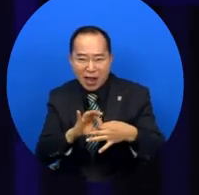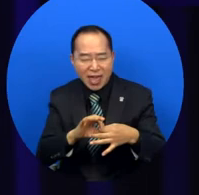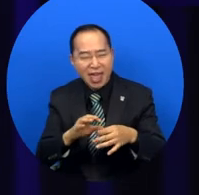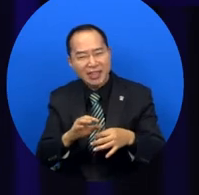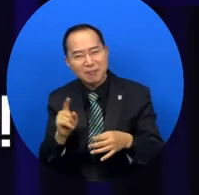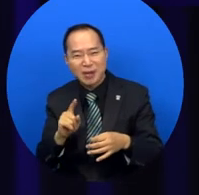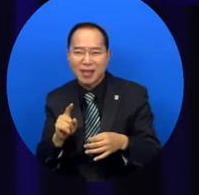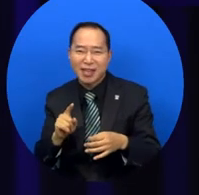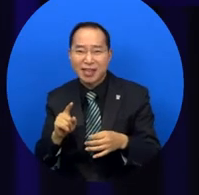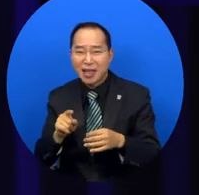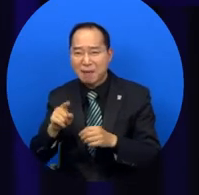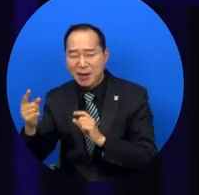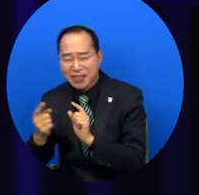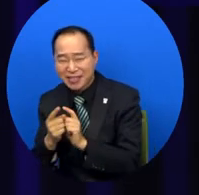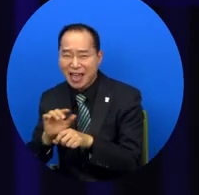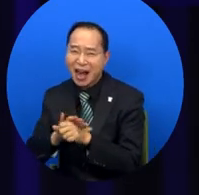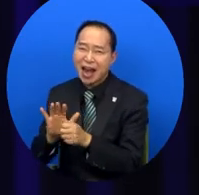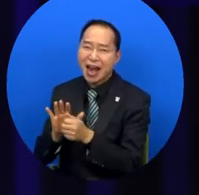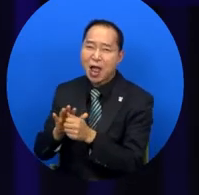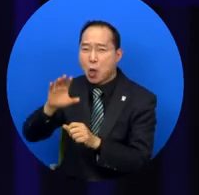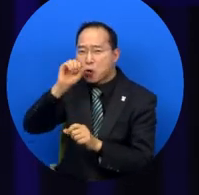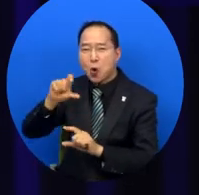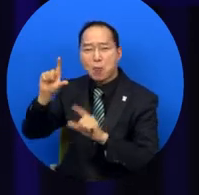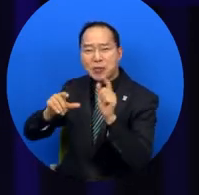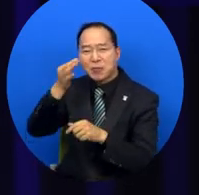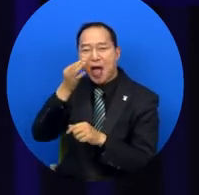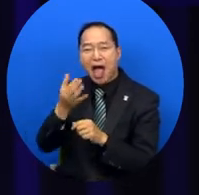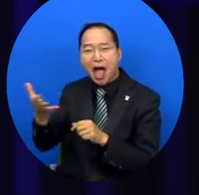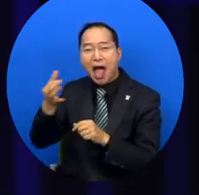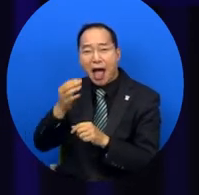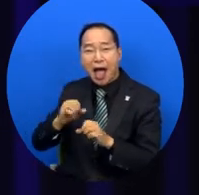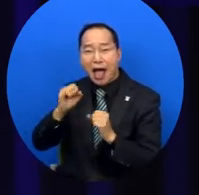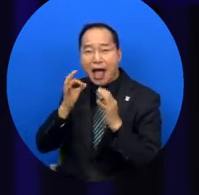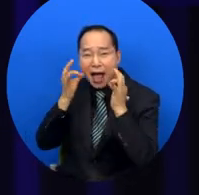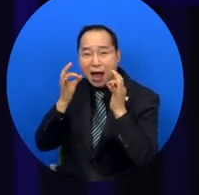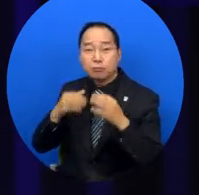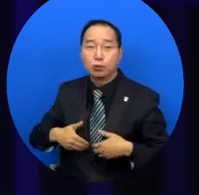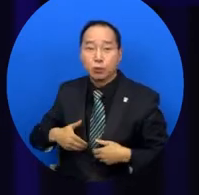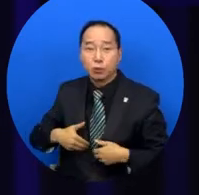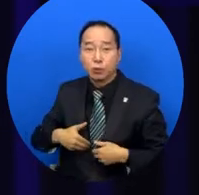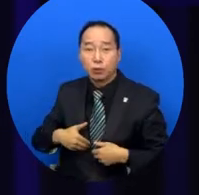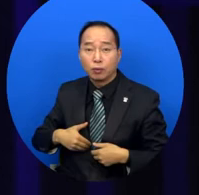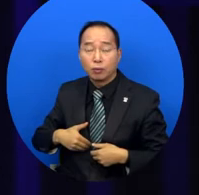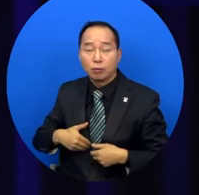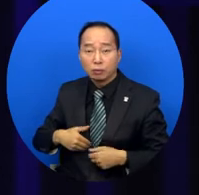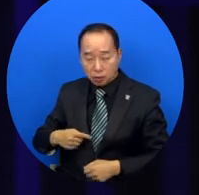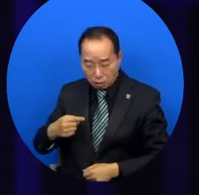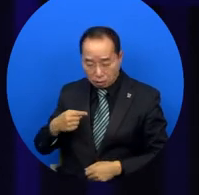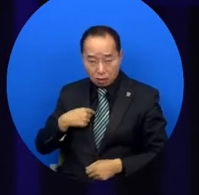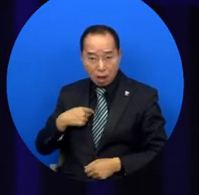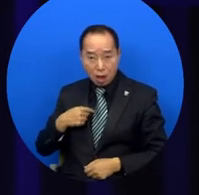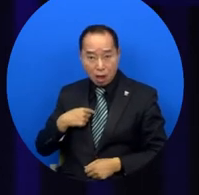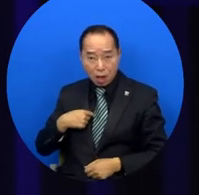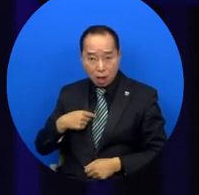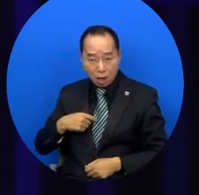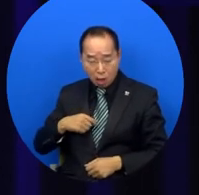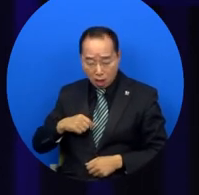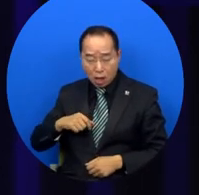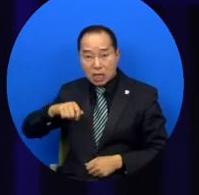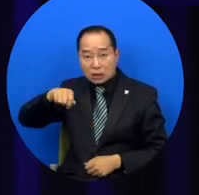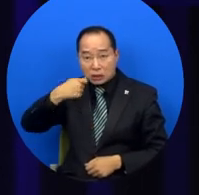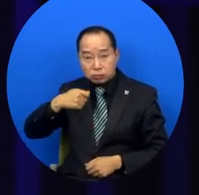오는 좀 obligation을 이제 해야 되는 것들 요구되는 것들이 있어요. 근데 이게 내